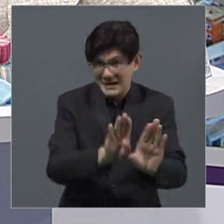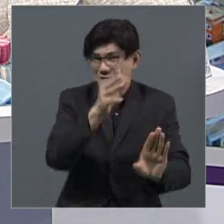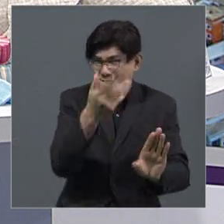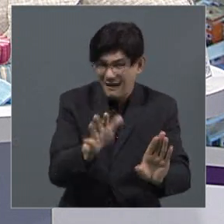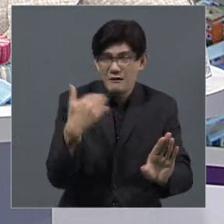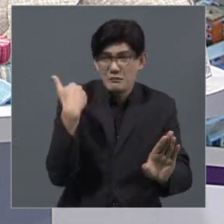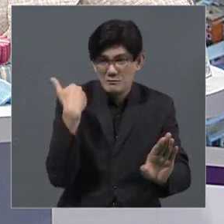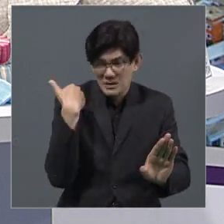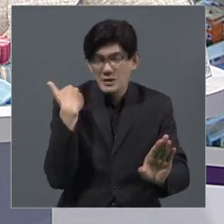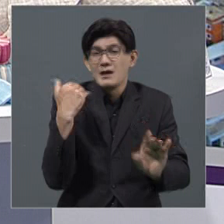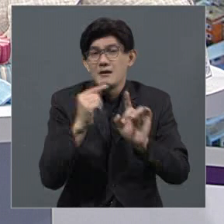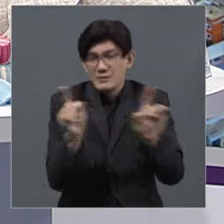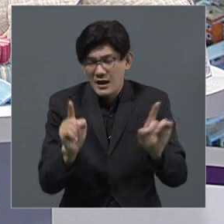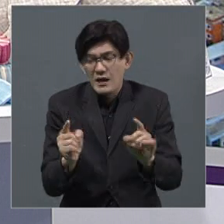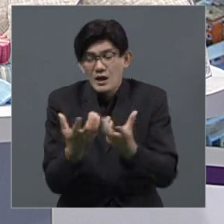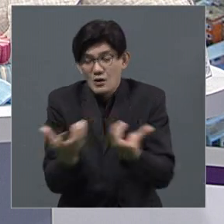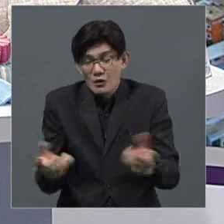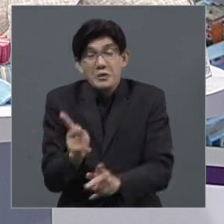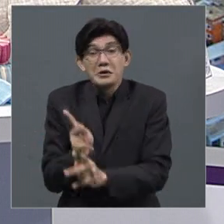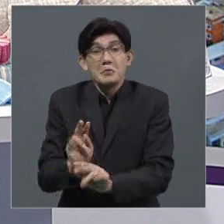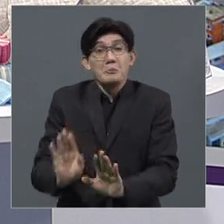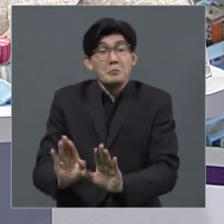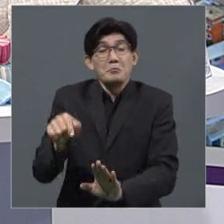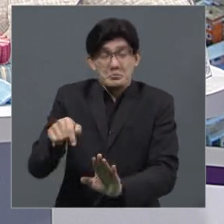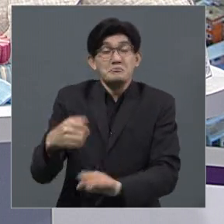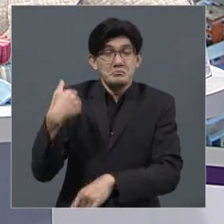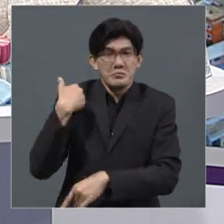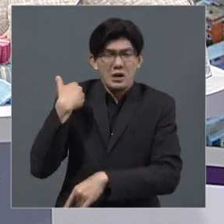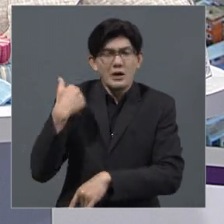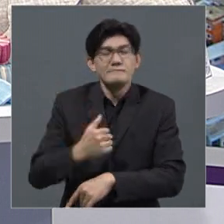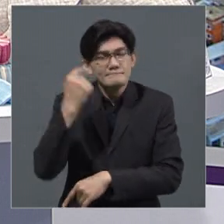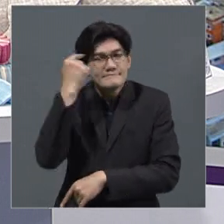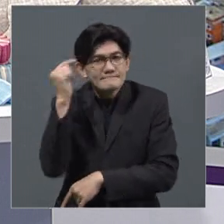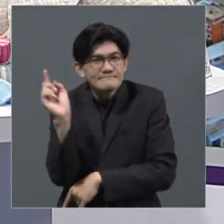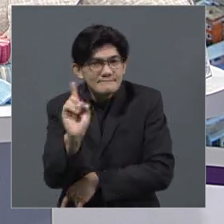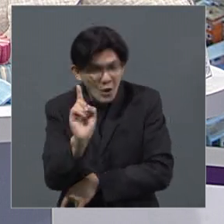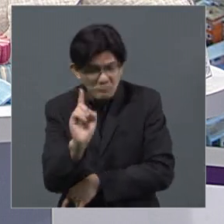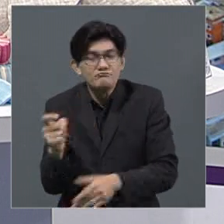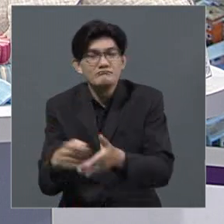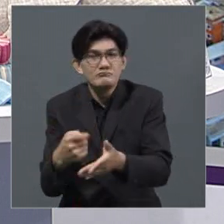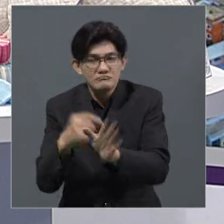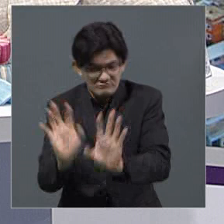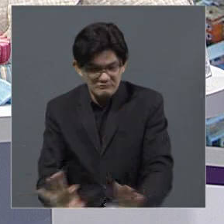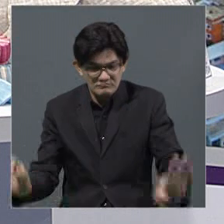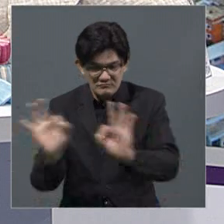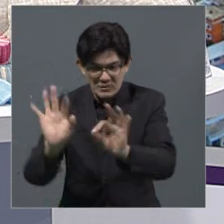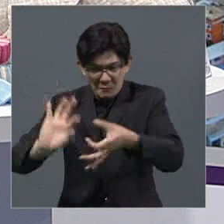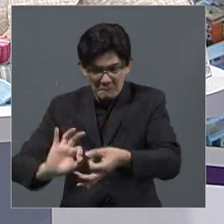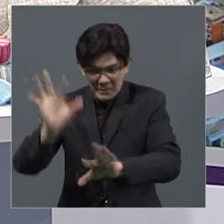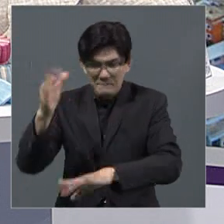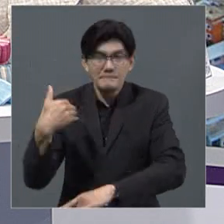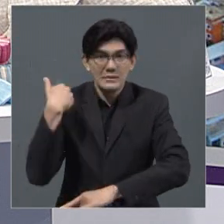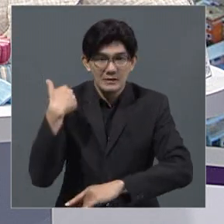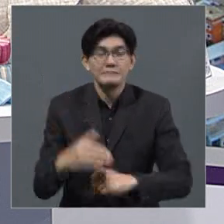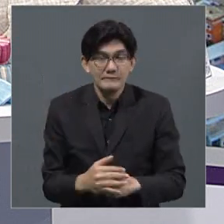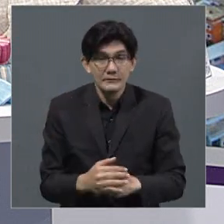แล้วนะคะแต่ว่ายังคงเก็บสารเคมีเอาไว้ภายในโรงงานซึ่งก็คาดว่าน่าจะเป็นหนึ่งในสาเหตุละค่ะ ใช่ซึ่งเขาบอกว่าส่วนหนึ่งเนี่ยที่ท